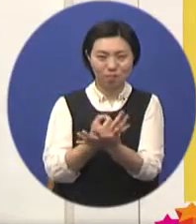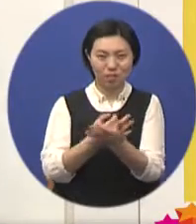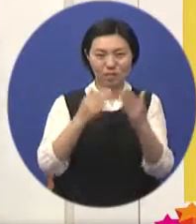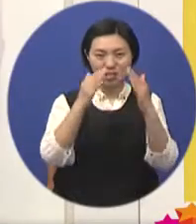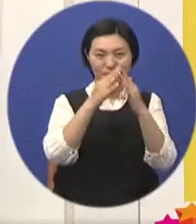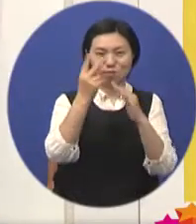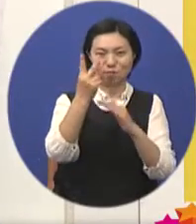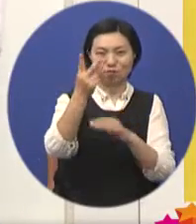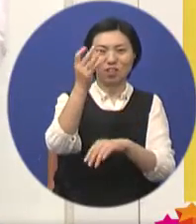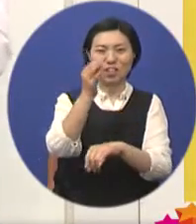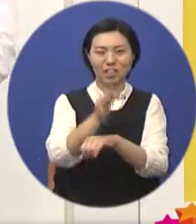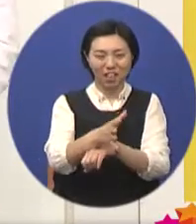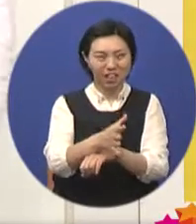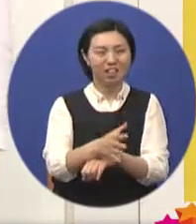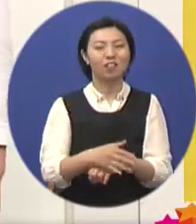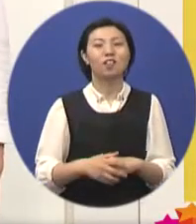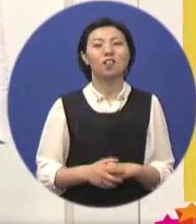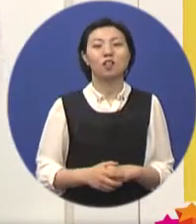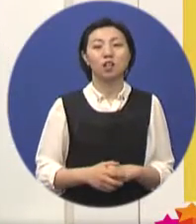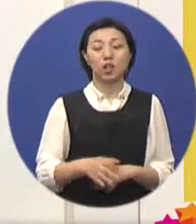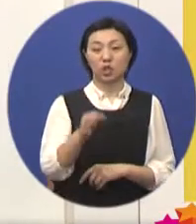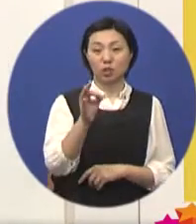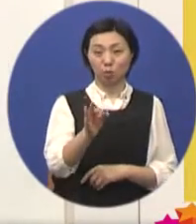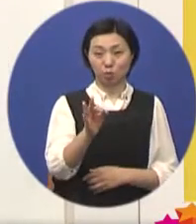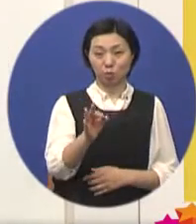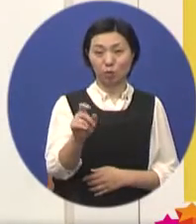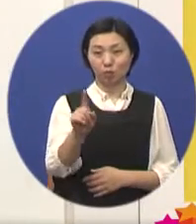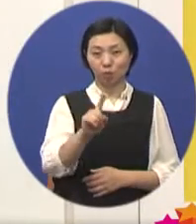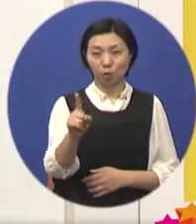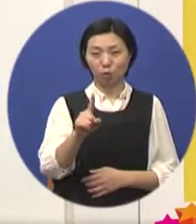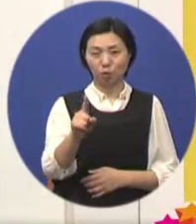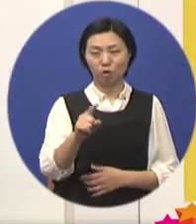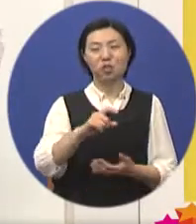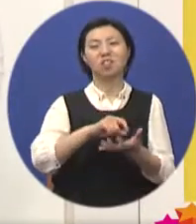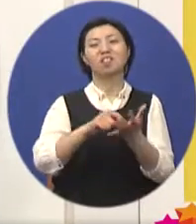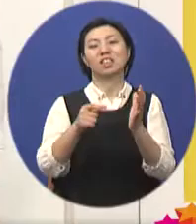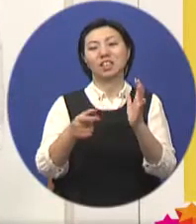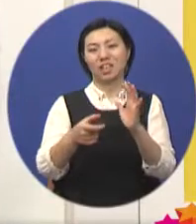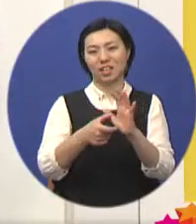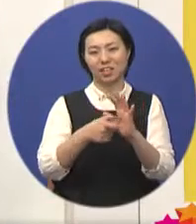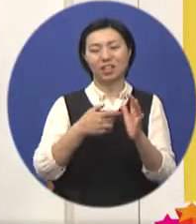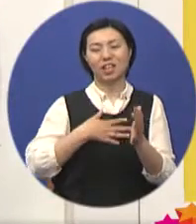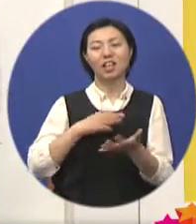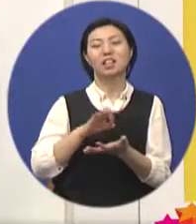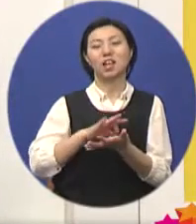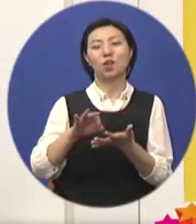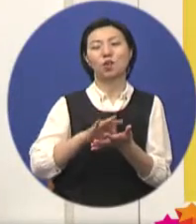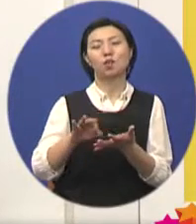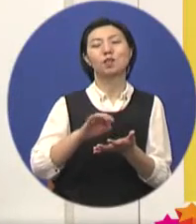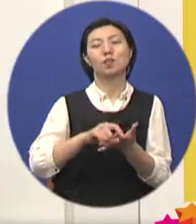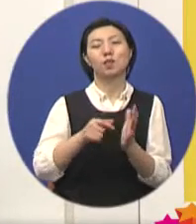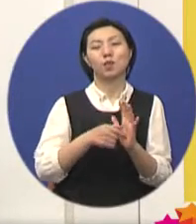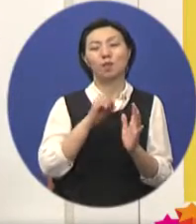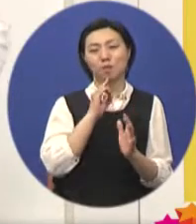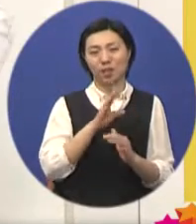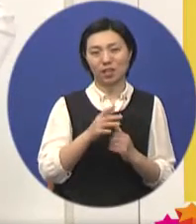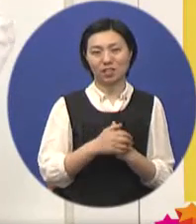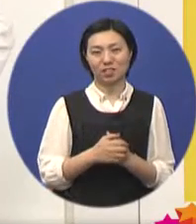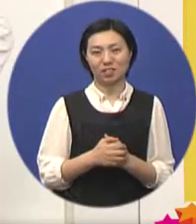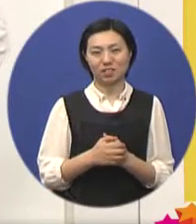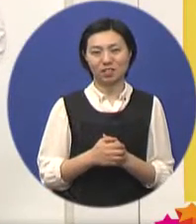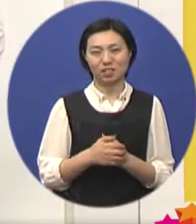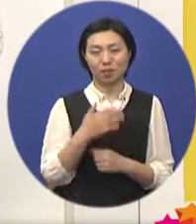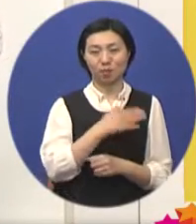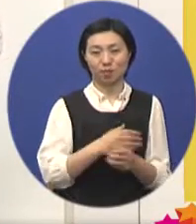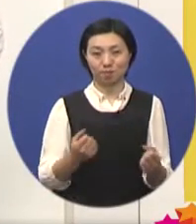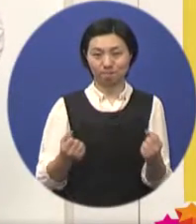채 갖는 거. 돈이라는 것은요. 적당히 제가 쓸 만큼만 있으면 되는 거죠. 건강하고. 네. 네, 그렇습니다.